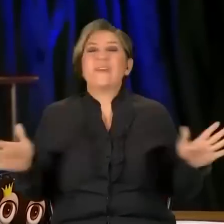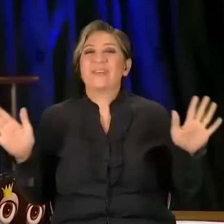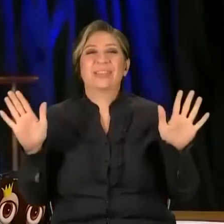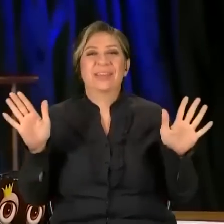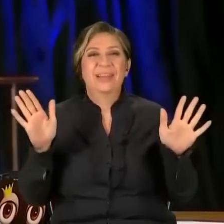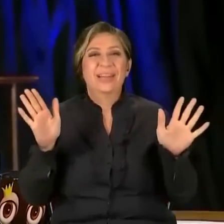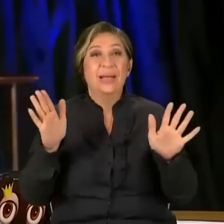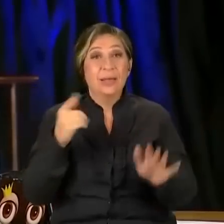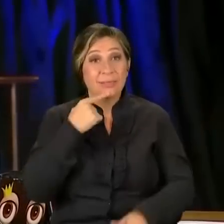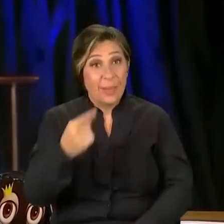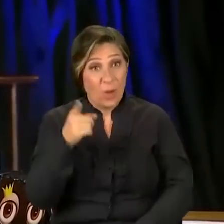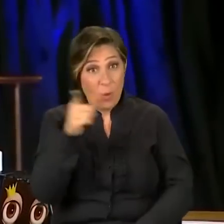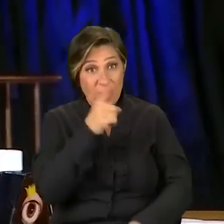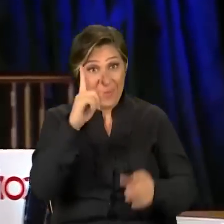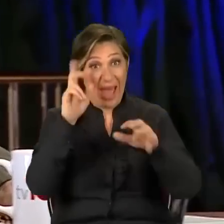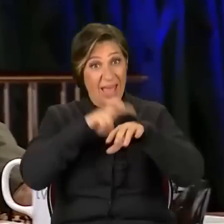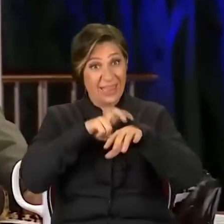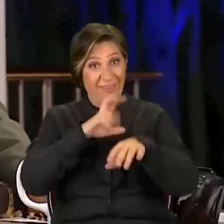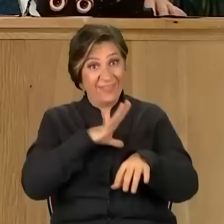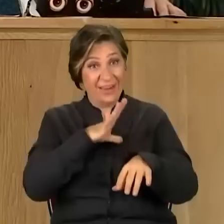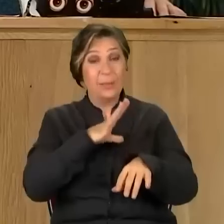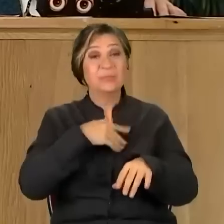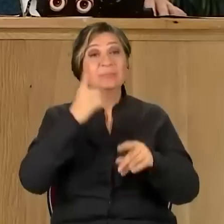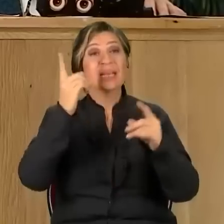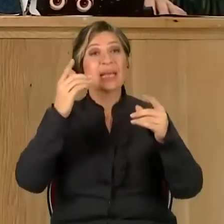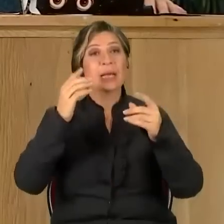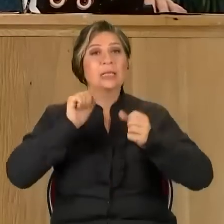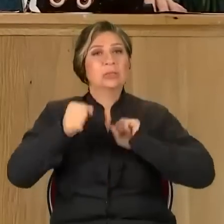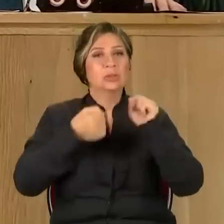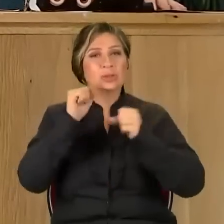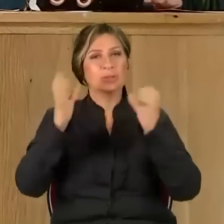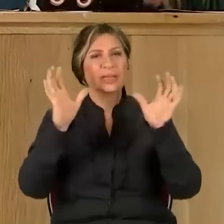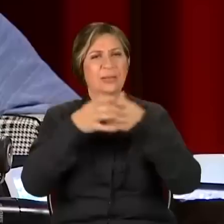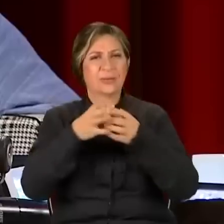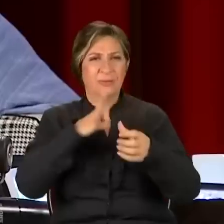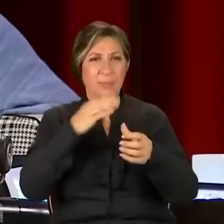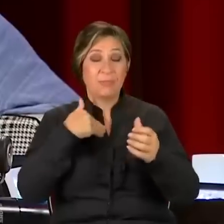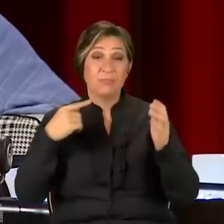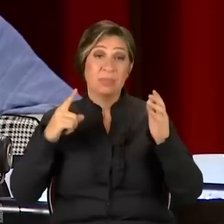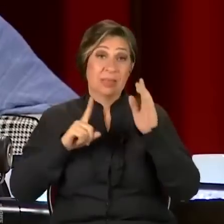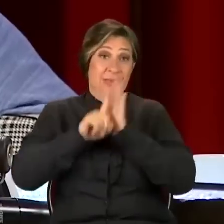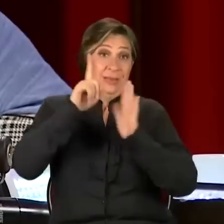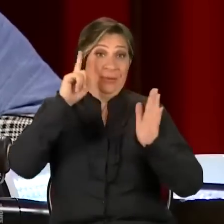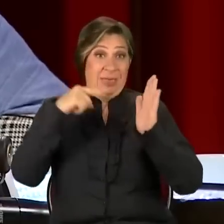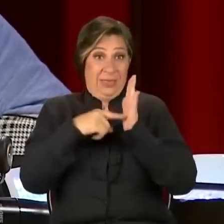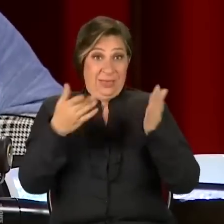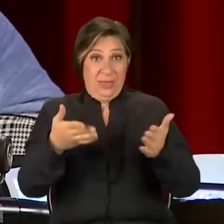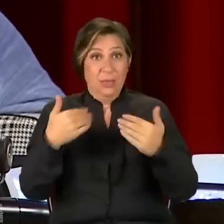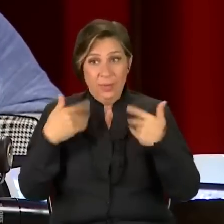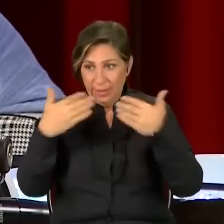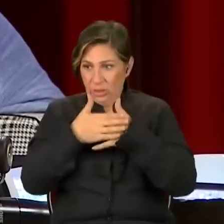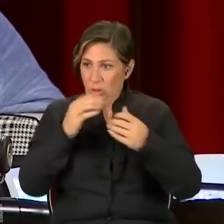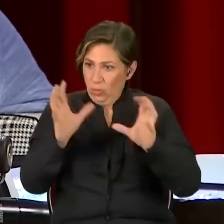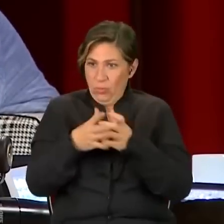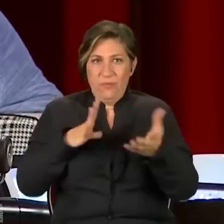etti. Demek onunla ilgili bir anını anlatacaksın. Bizim bir gece kulübümüz vardı. Benim tabii idealist davranışlarımdan bir tanesiydi. Benim de bir gece